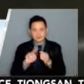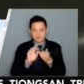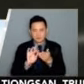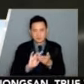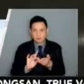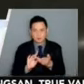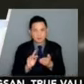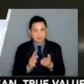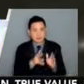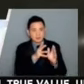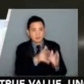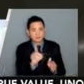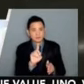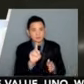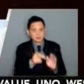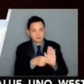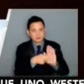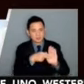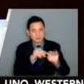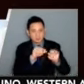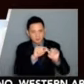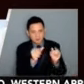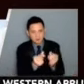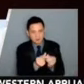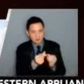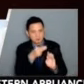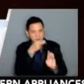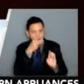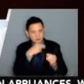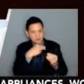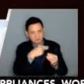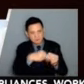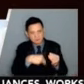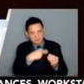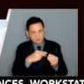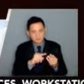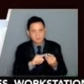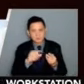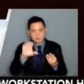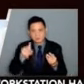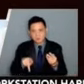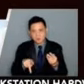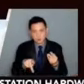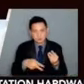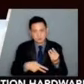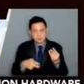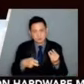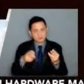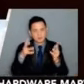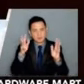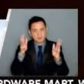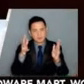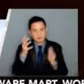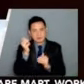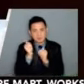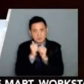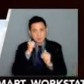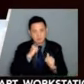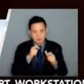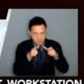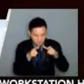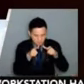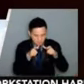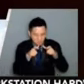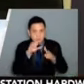ng mga salari ng ginamit na packaging tape. Ang isa pang cellphone ni Heidi ay hindi natangay, kaya nakakuha pa siya ng larawan ng kanyang paa na nakagapos